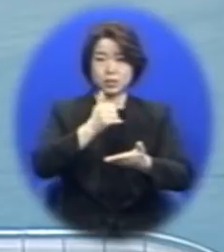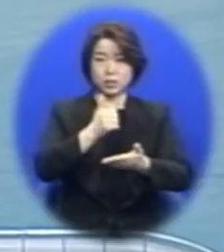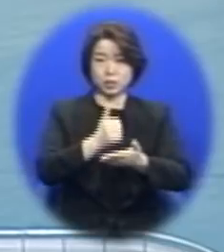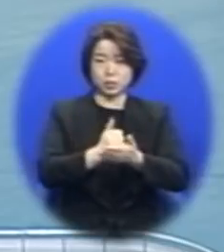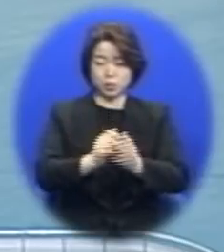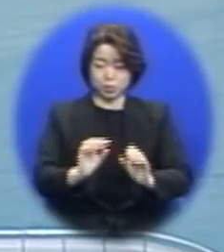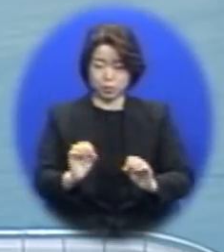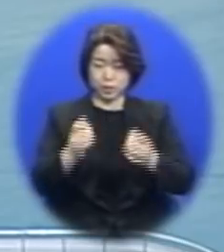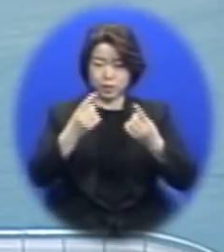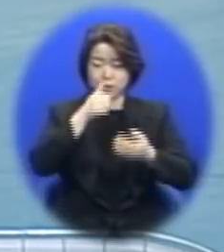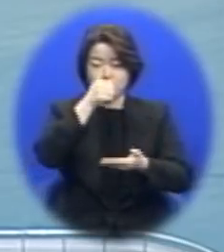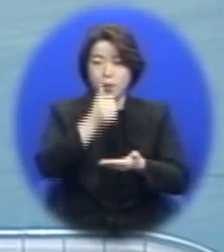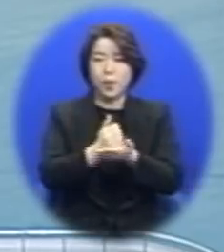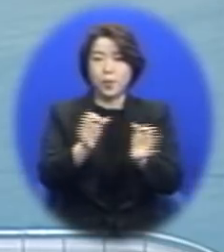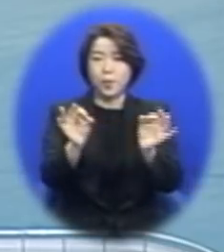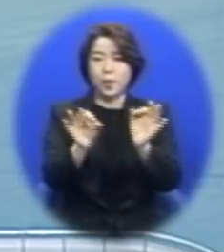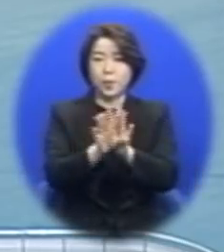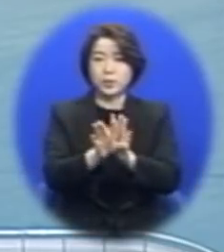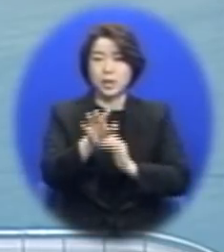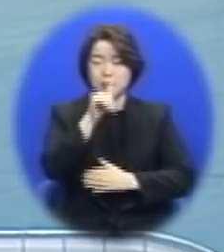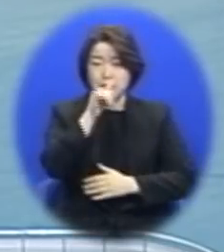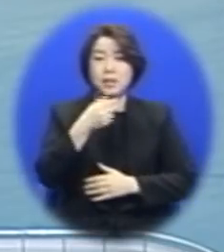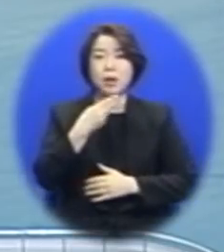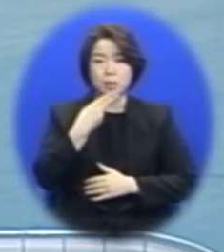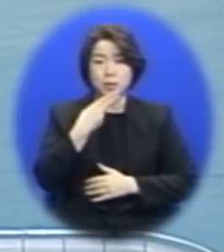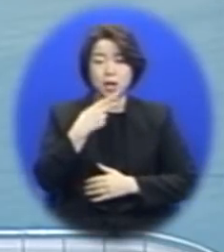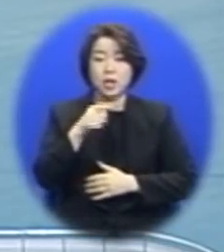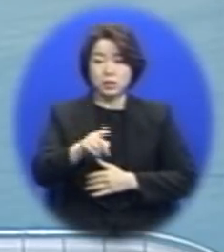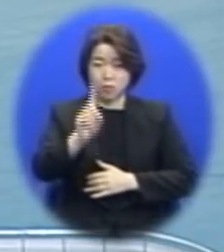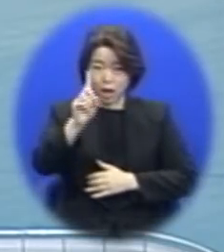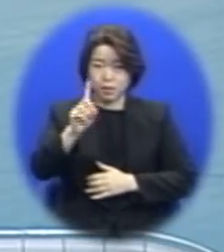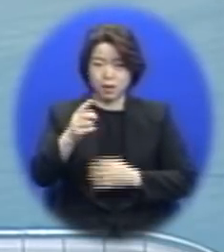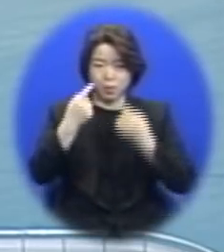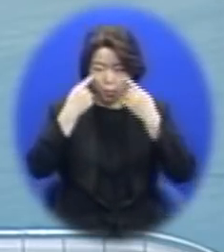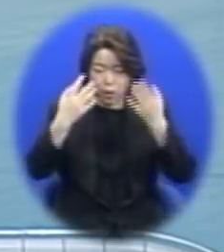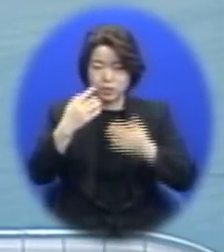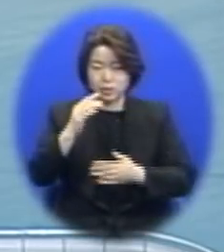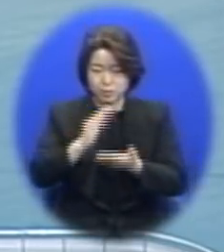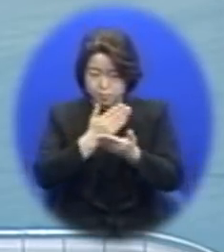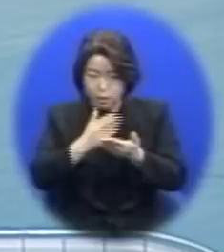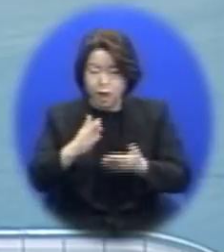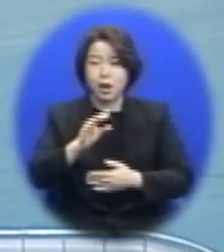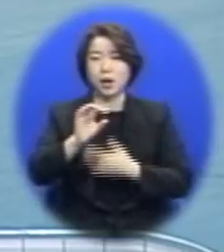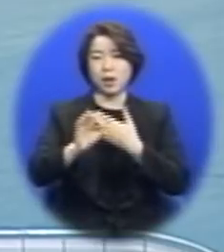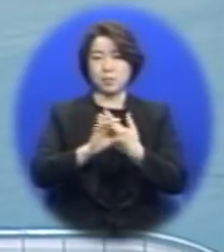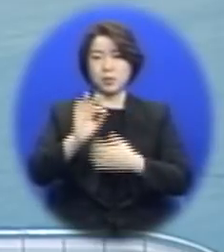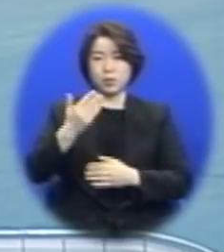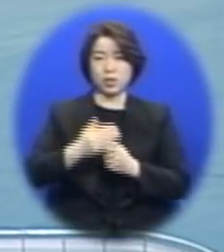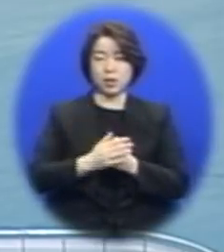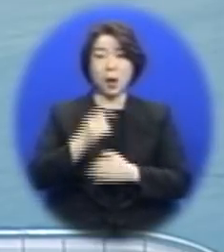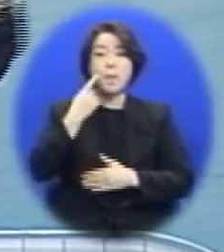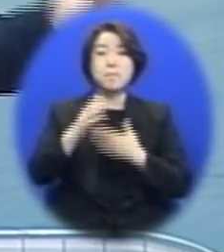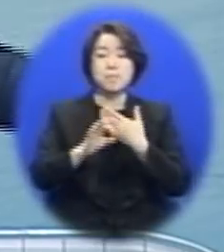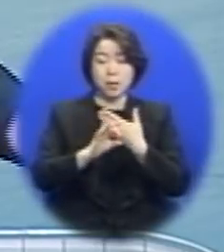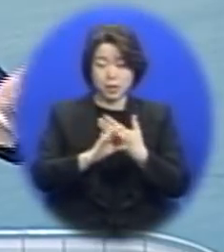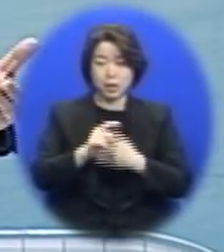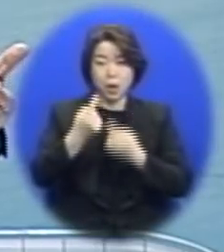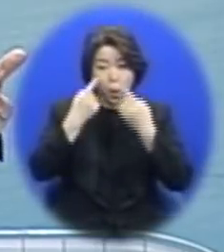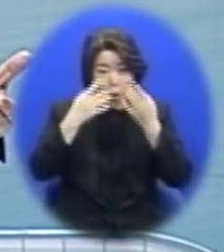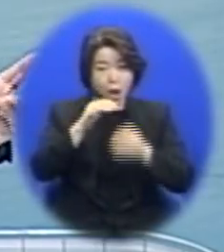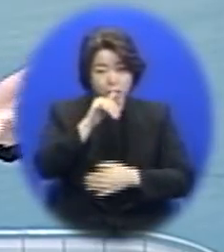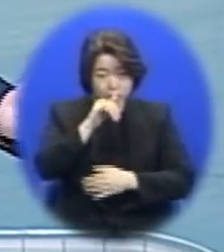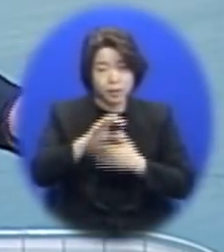믿음이 있느냐 하는 것입니다. 그거 하나만 분별할 것입니다. 만약에 그렇다면 우리 모두는